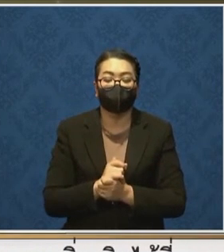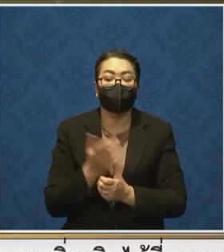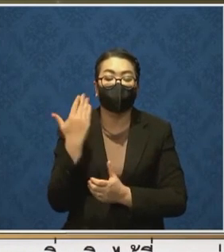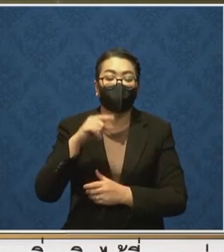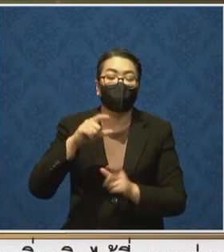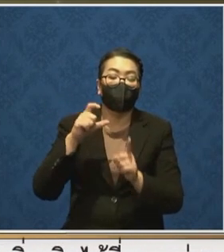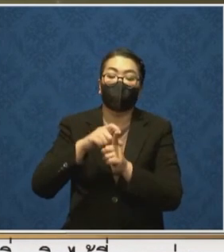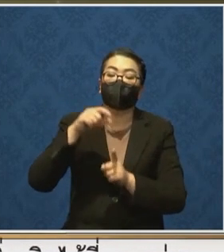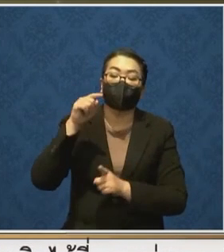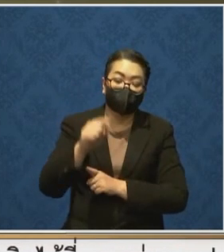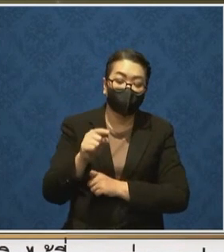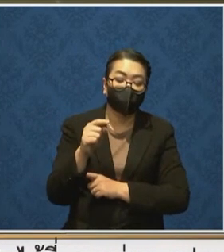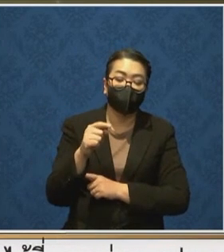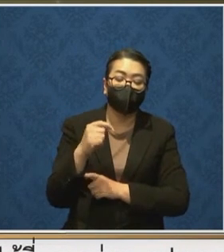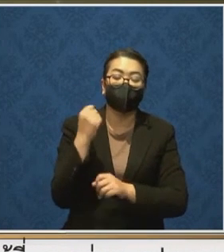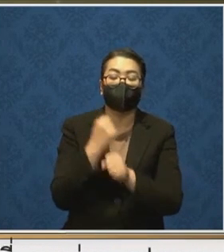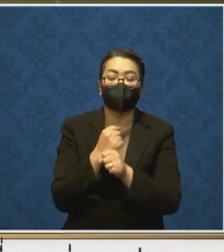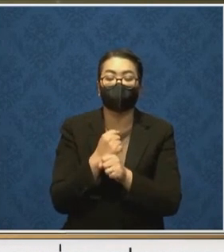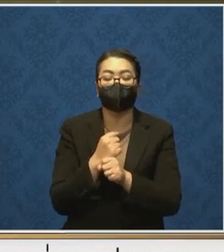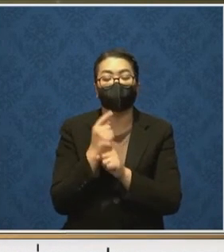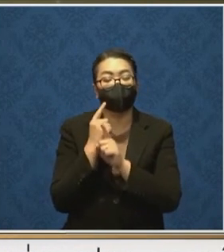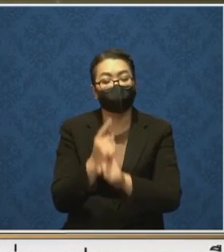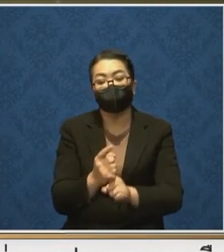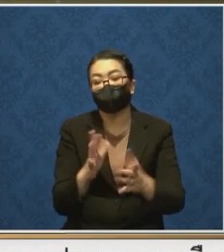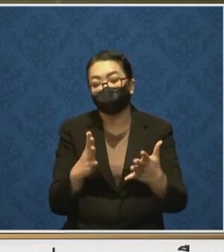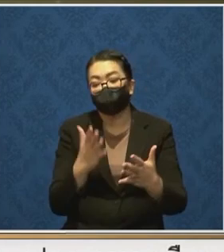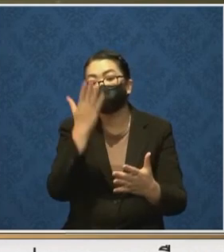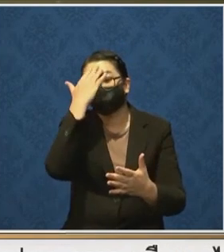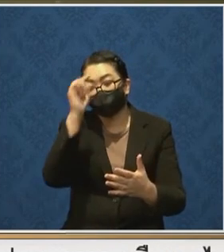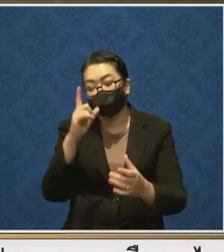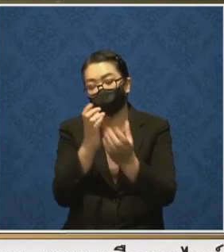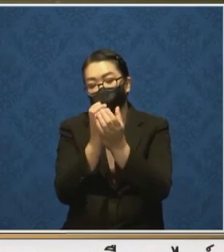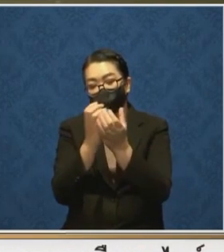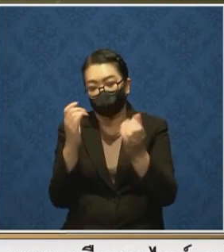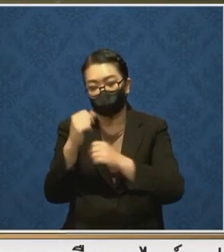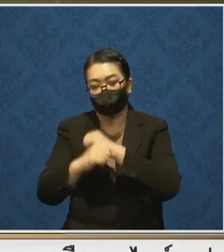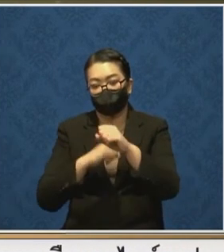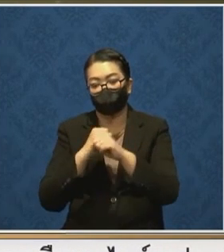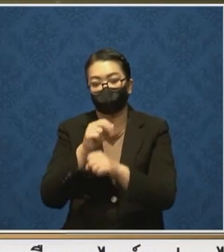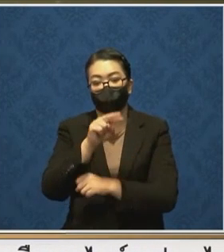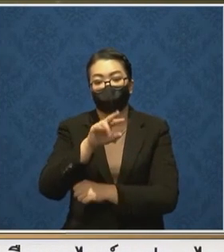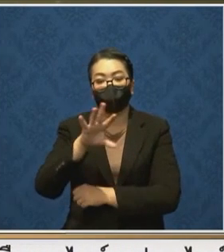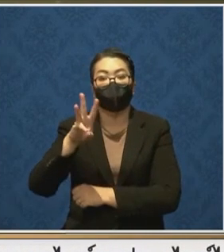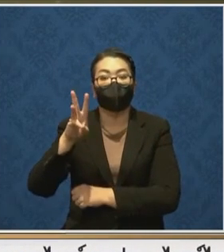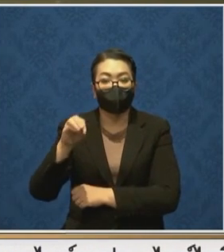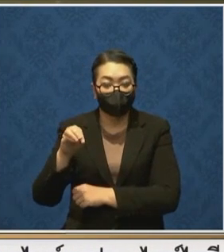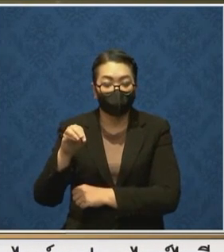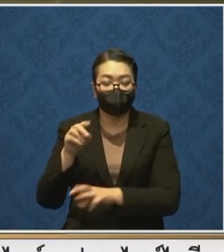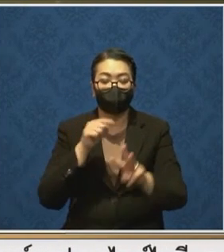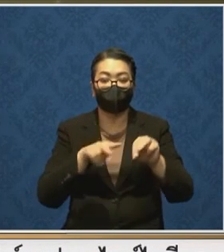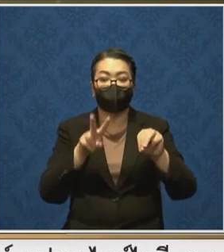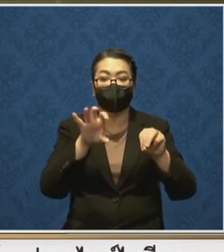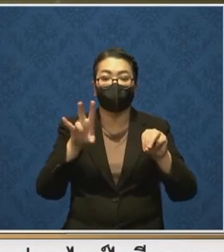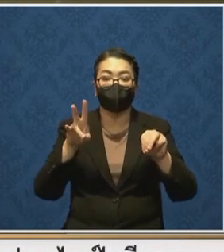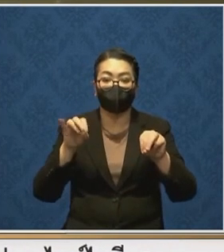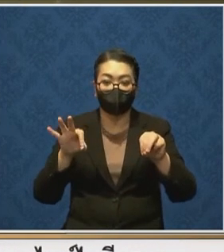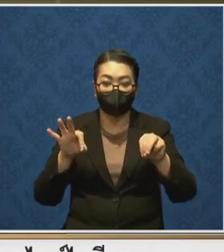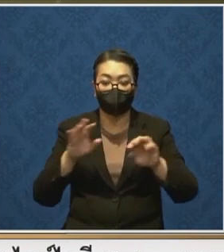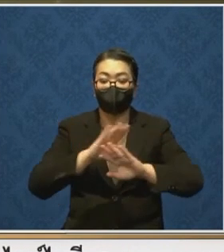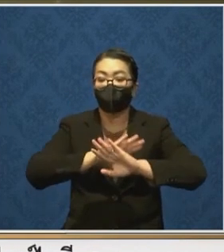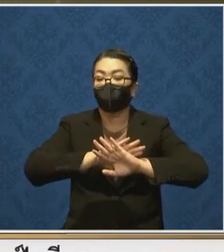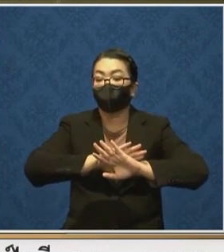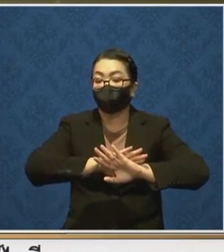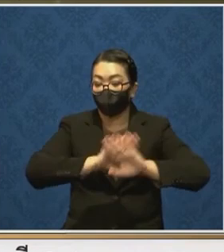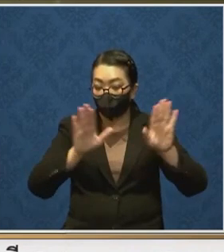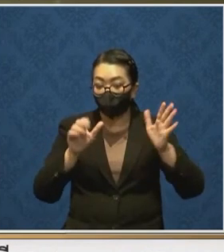ในตอนนั้เพราะว่าในรฐมนูแราชจัไยปี 6,560 ม.ต. 299 บอกว่าการยกเลื